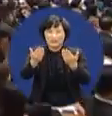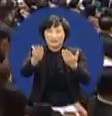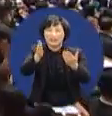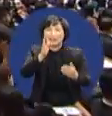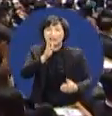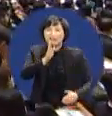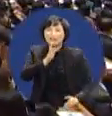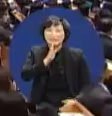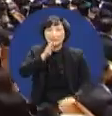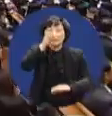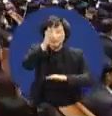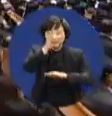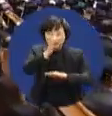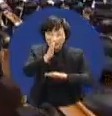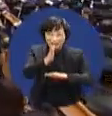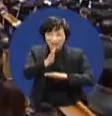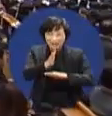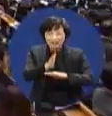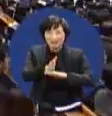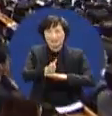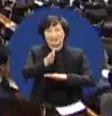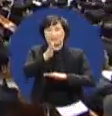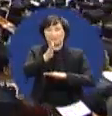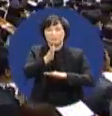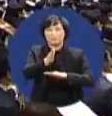감사합니다, 진정